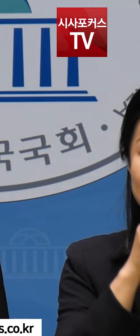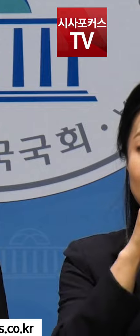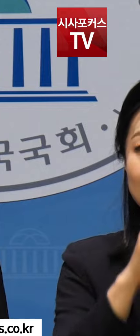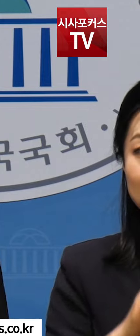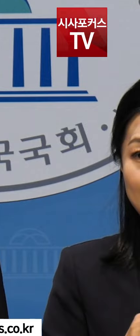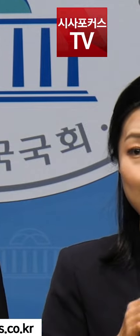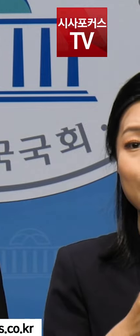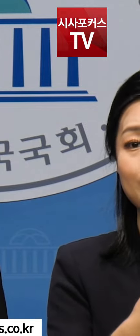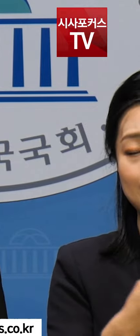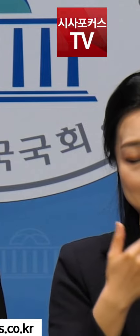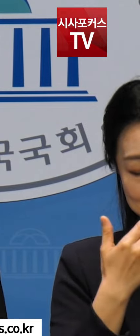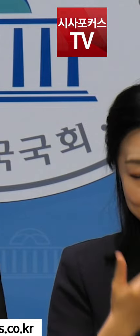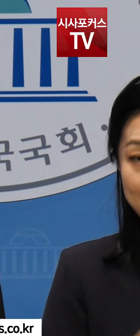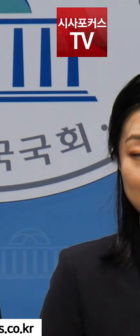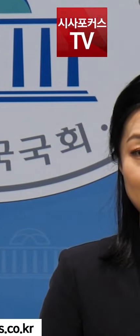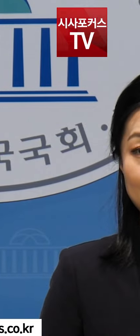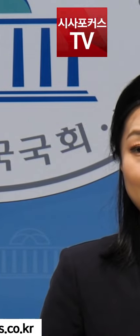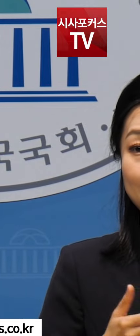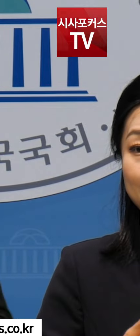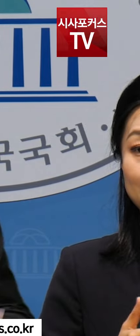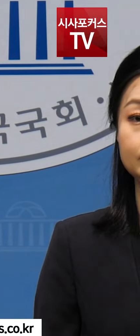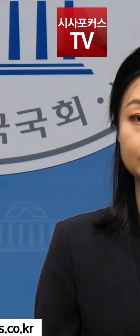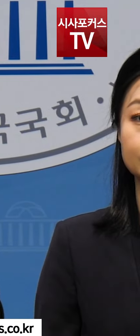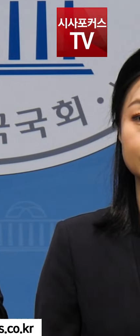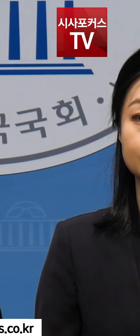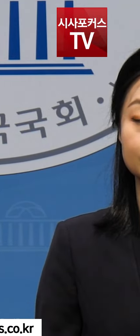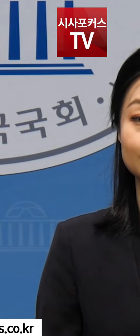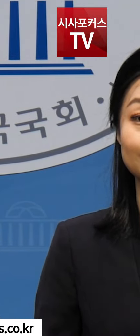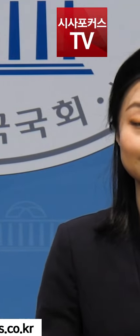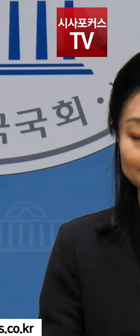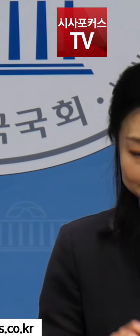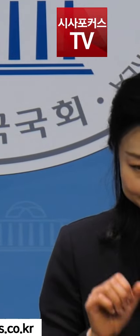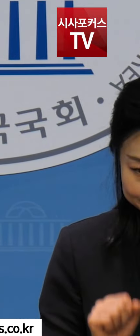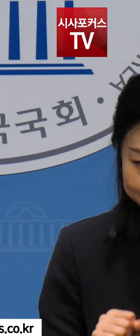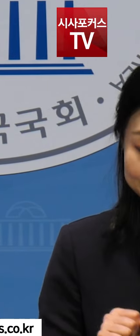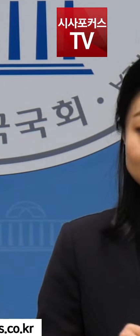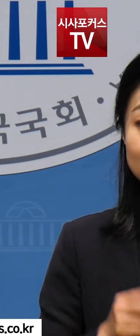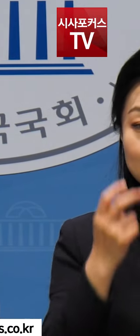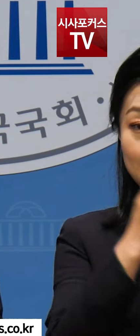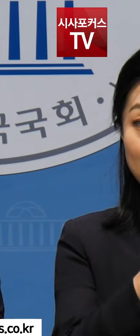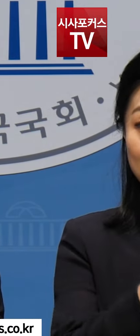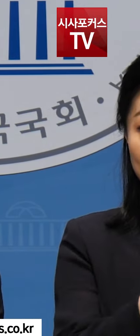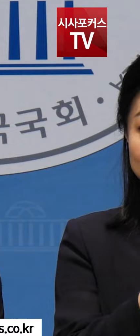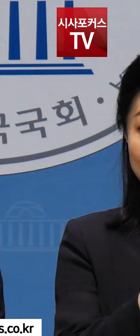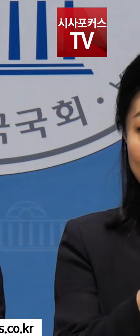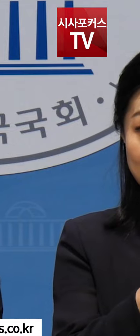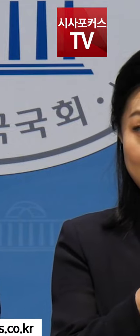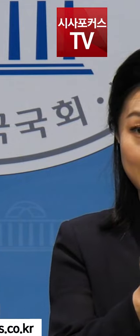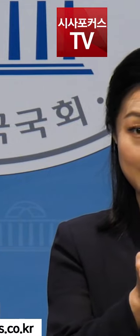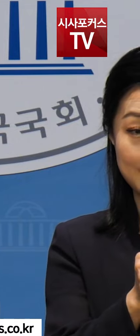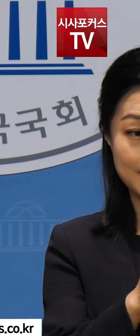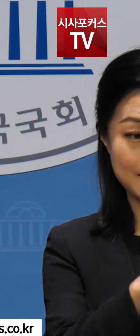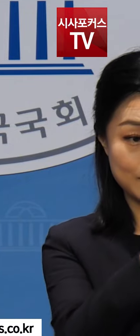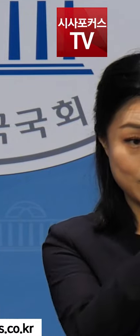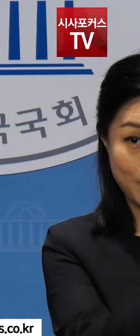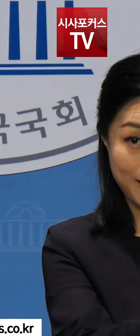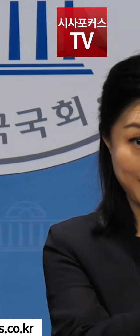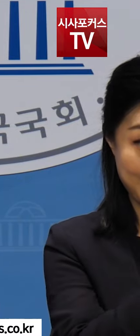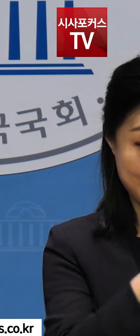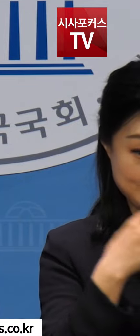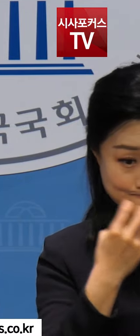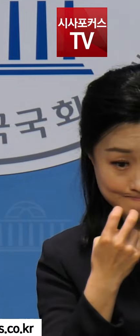수 있지 않겠는가 이렇게 생각합니다. 예, 감사합니다. 네, 안녕하십니까. 검사를 검사하는 변호사 모임 대표 오동현